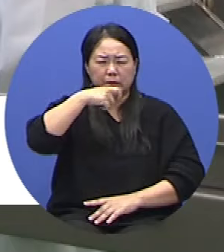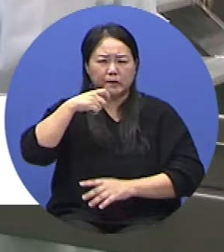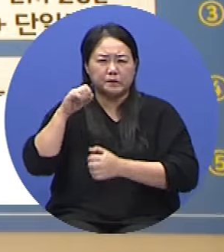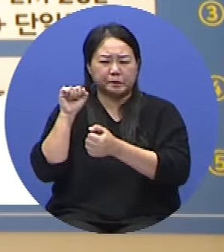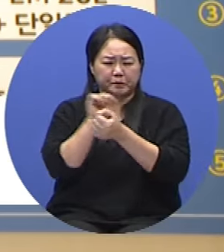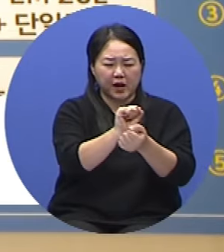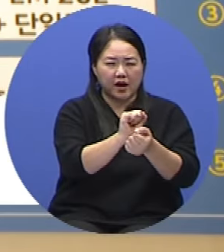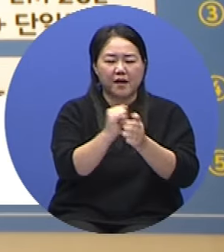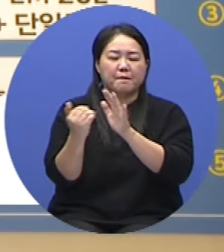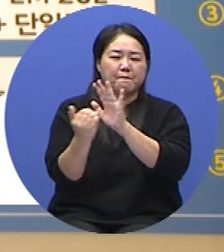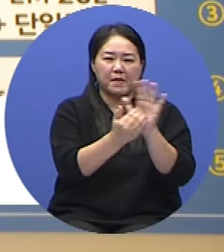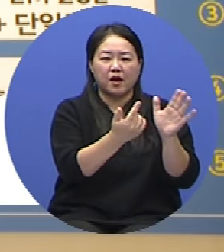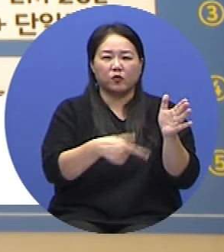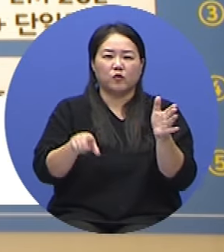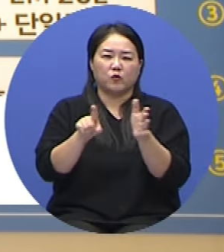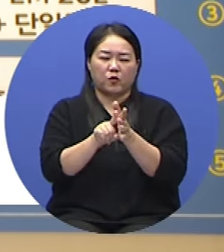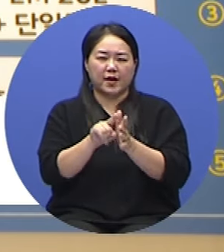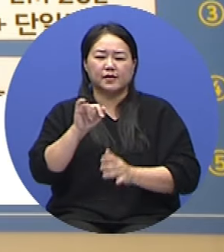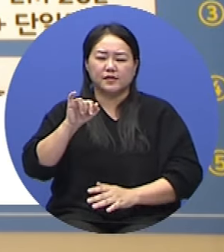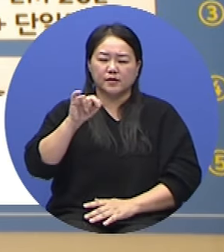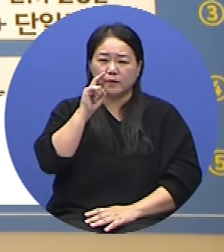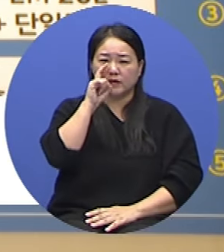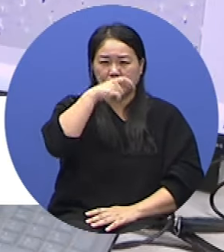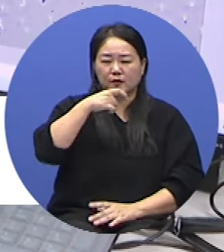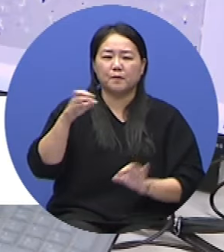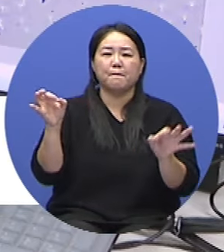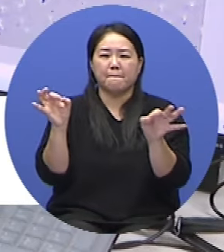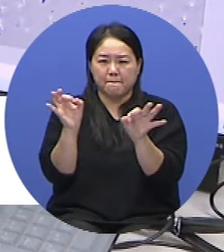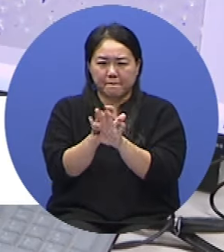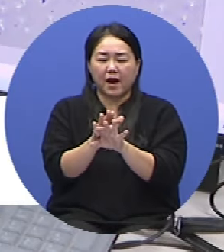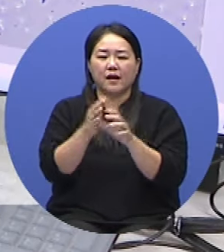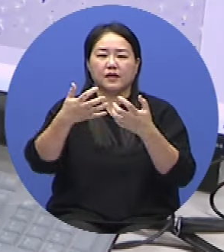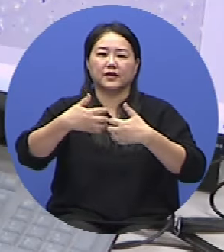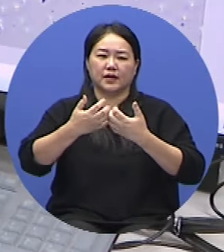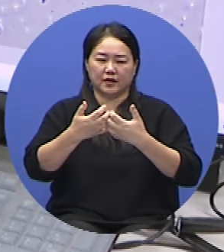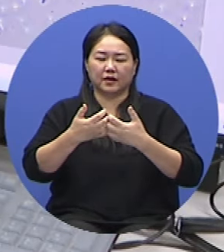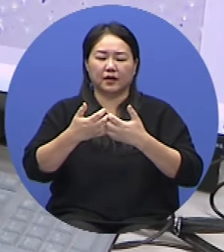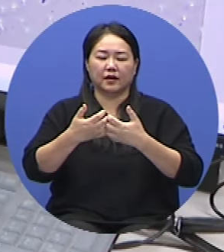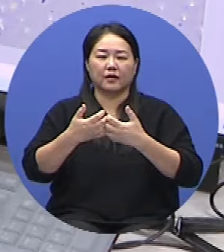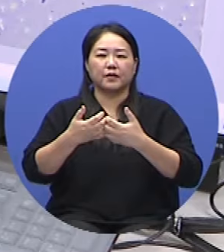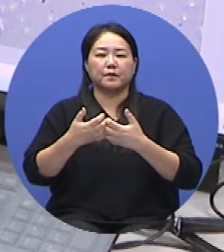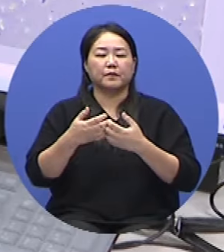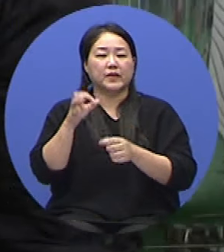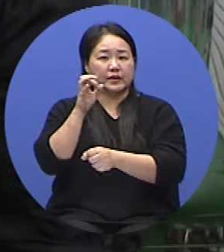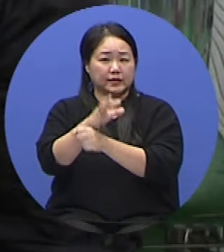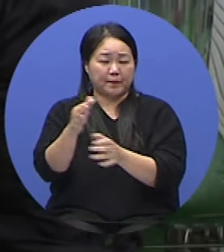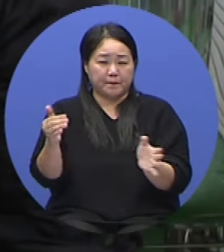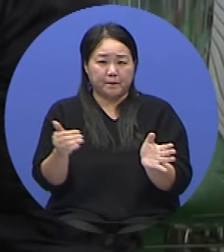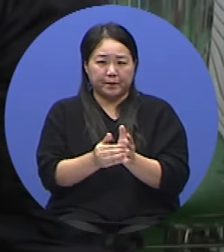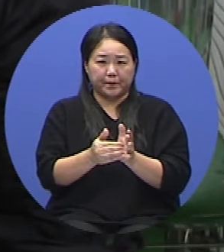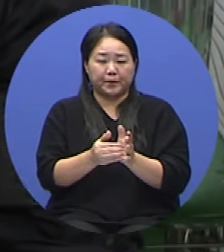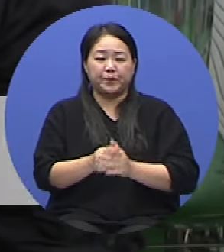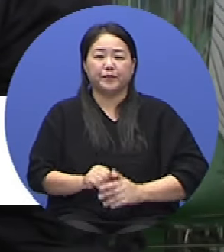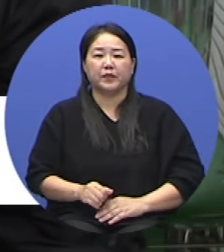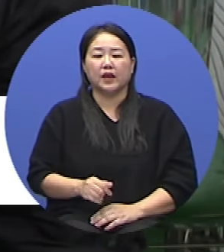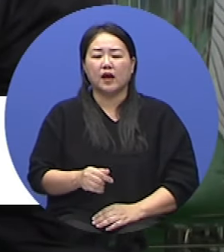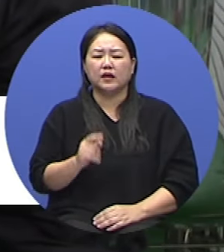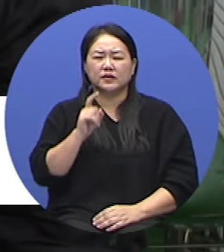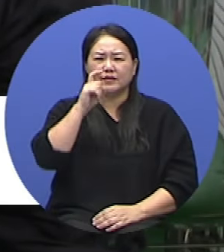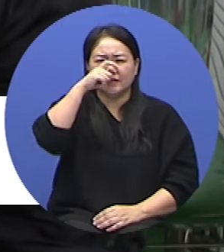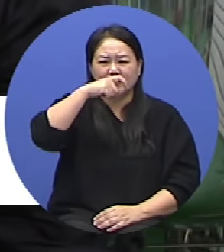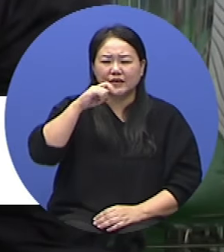목표로 올해 3,600여 농가에 미생물 314톤을 무료로 공급했습니다. 멸균 배양기로